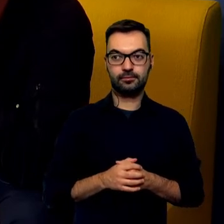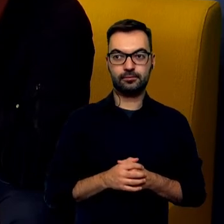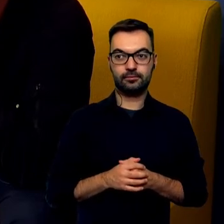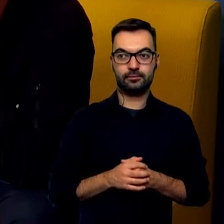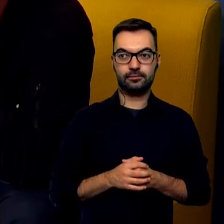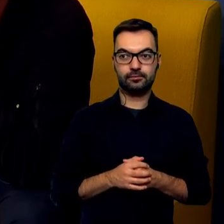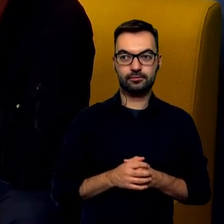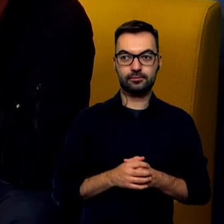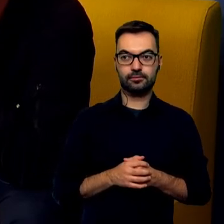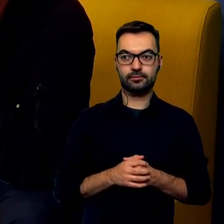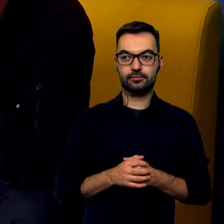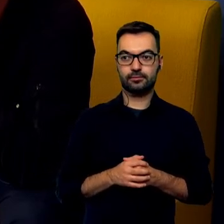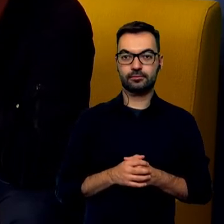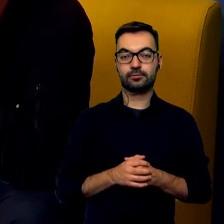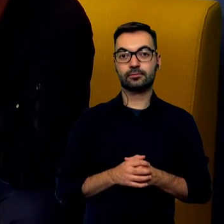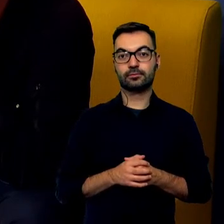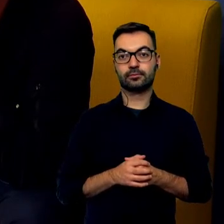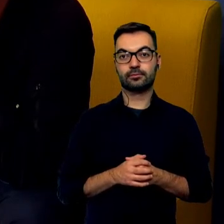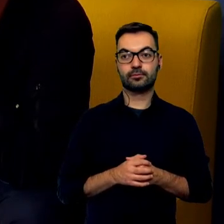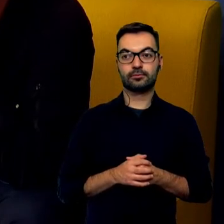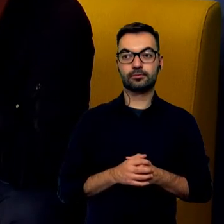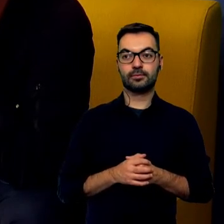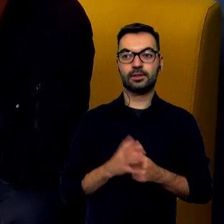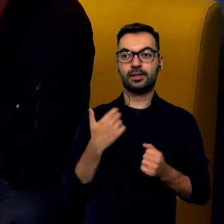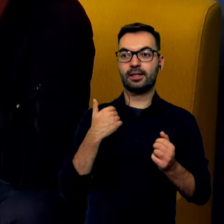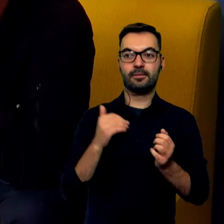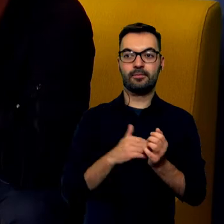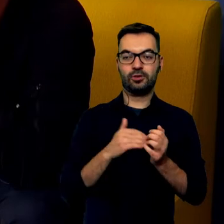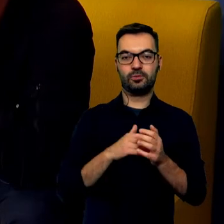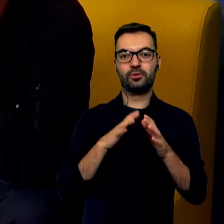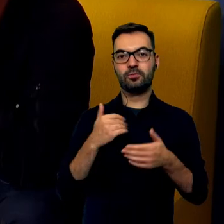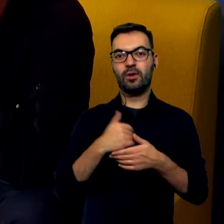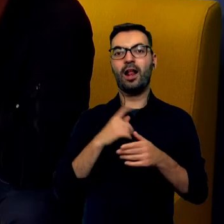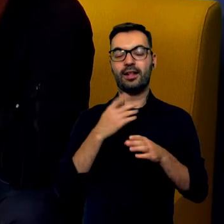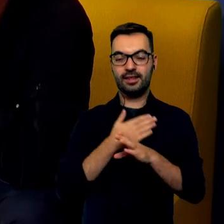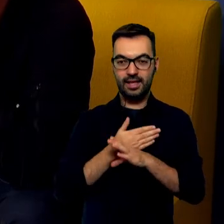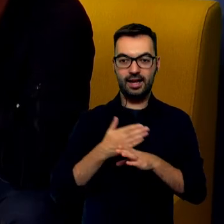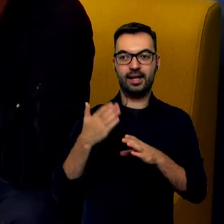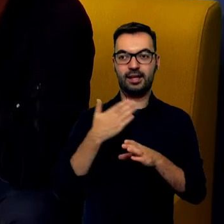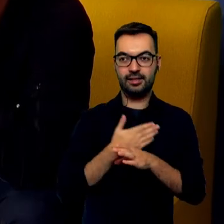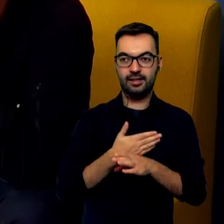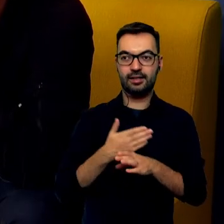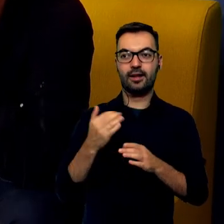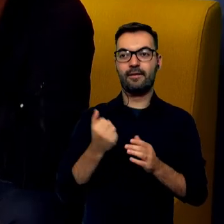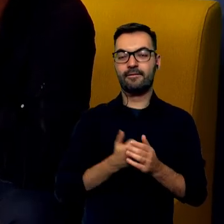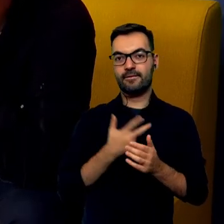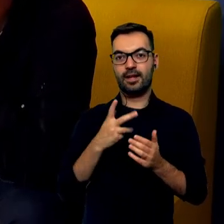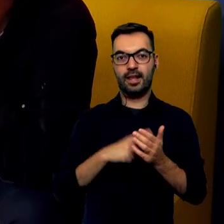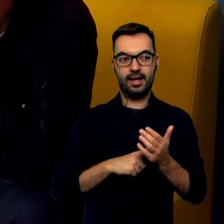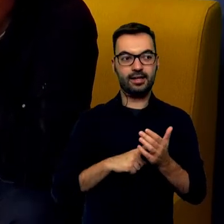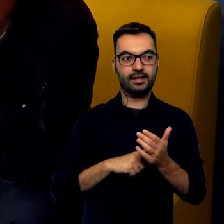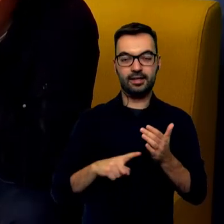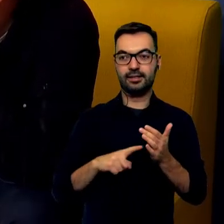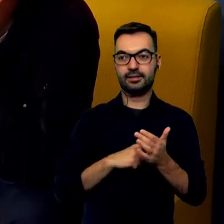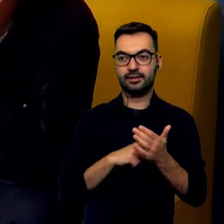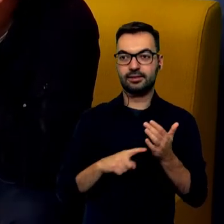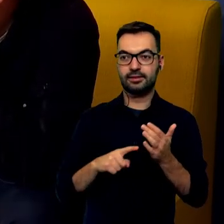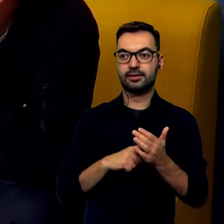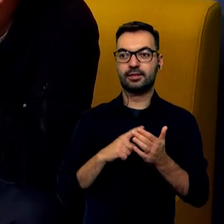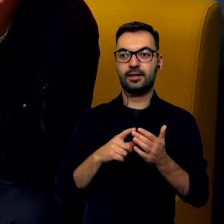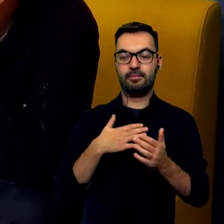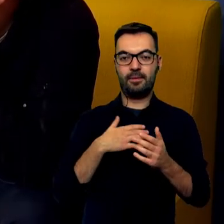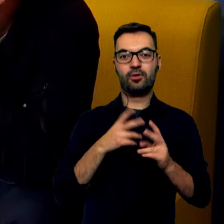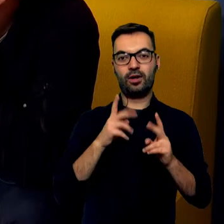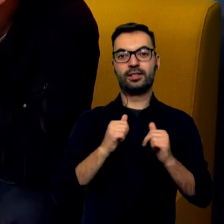jakby to nazwać, no, nie jest to, nie potrzebuję już tyle pomocy, ale nadal wielokrotnie spełniam